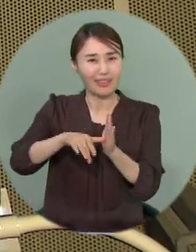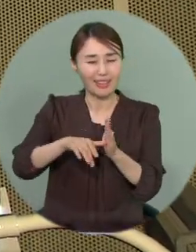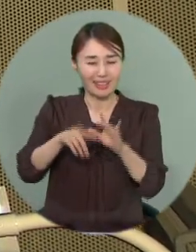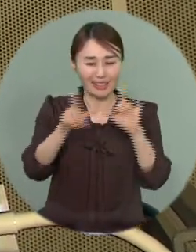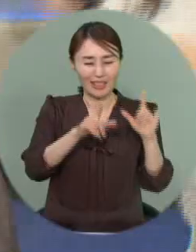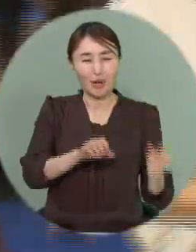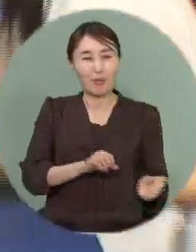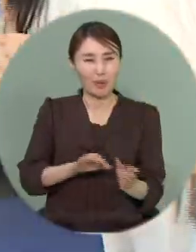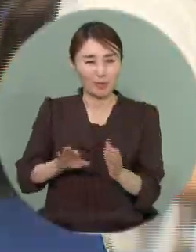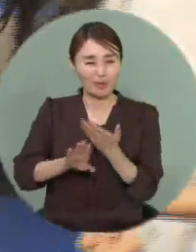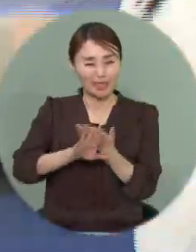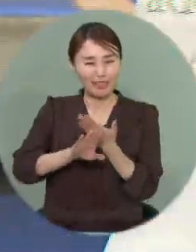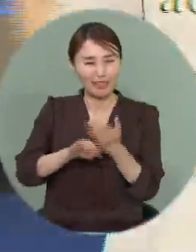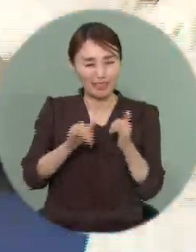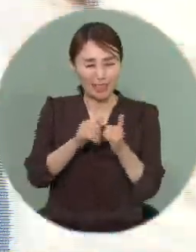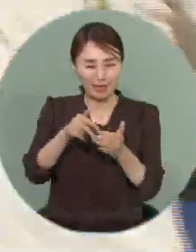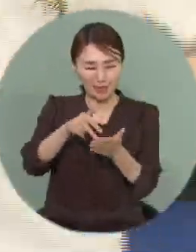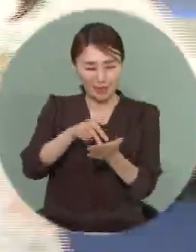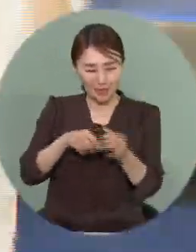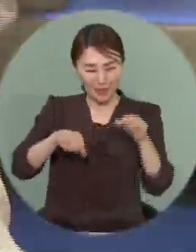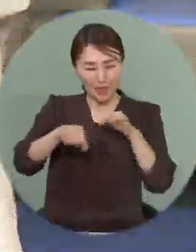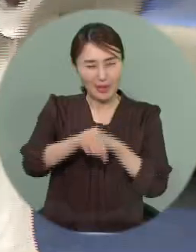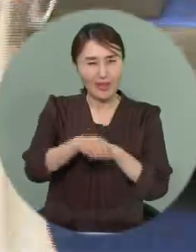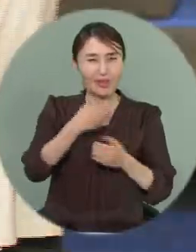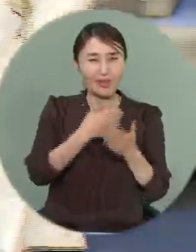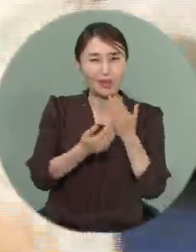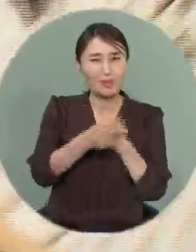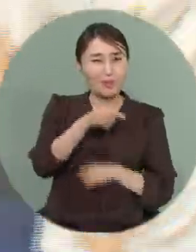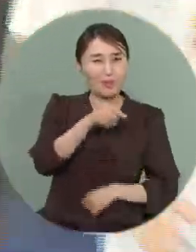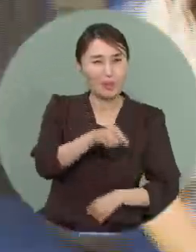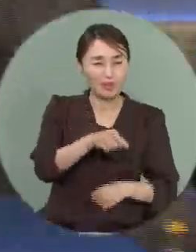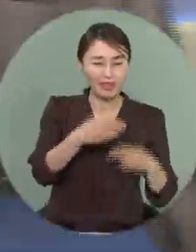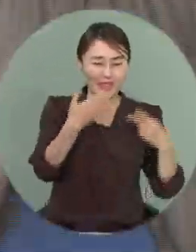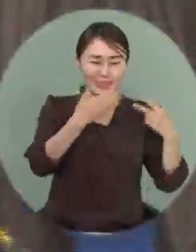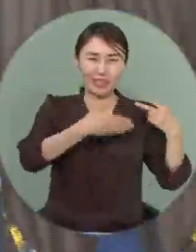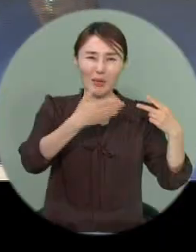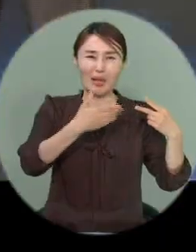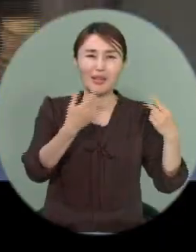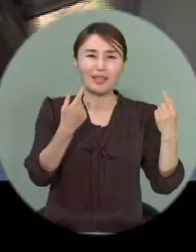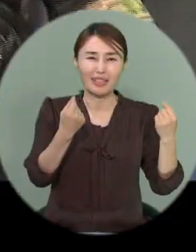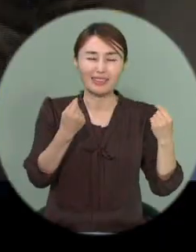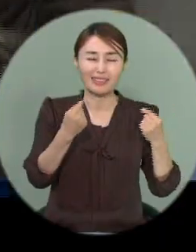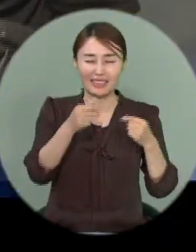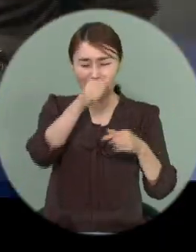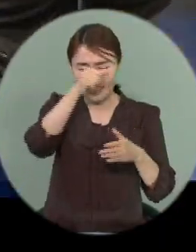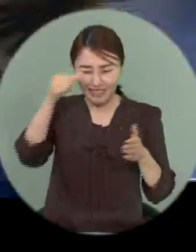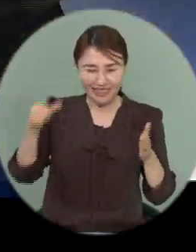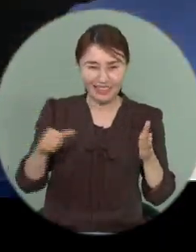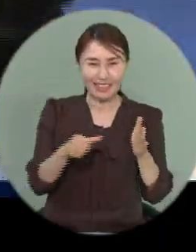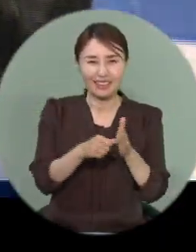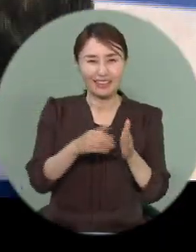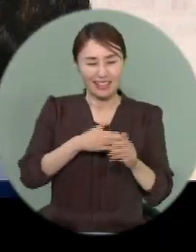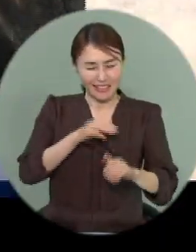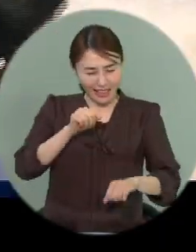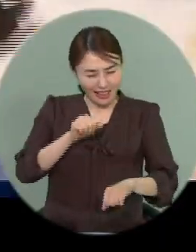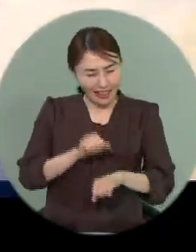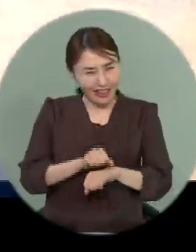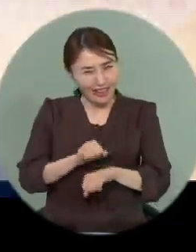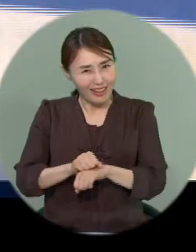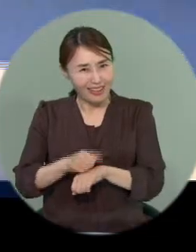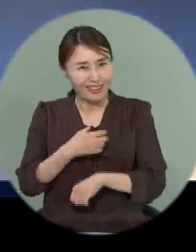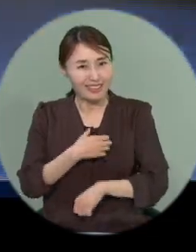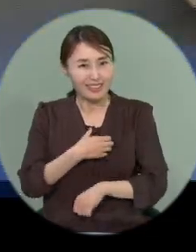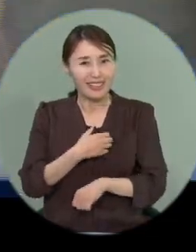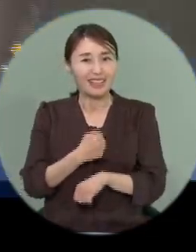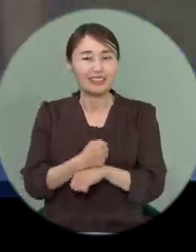다른 세상을 경험한다는 단원들의 삶은 그 자체로 드라마틱한 인생입니다. 아, 내가 잘할 수 있을까라고 걱정했던 친구들이